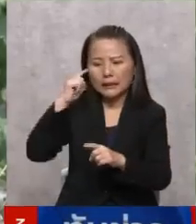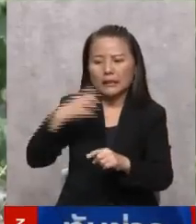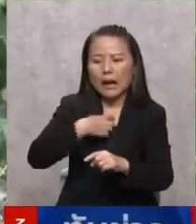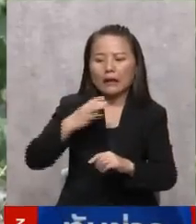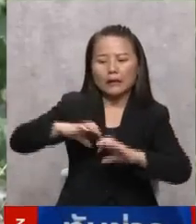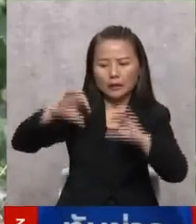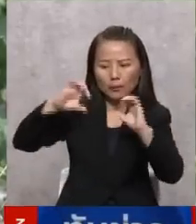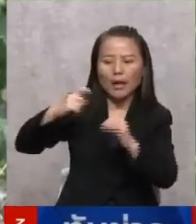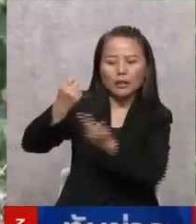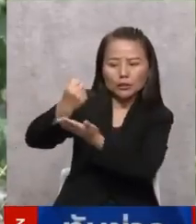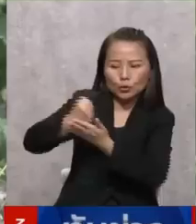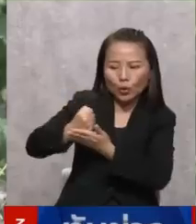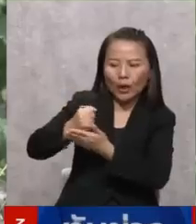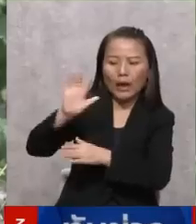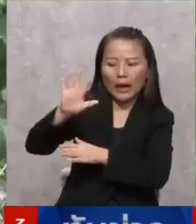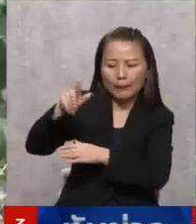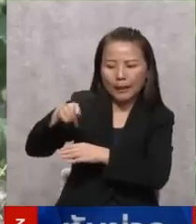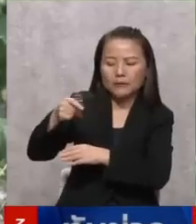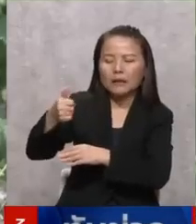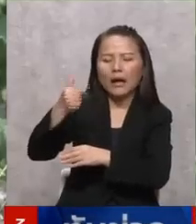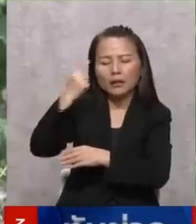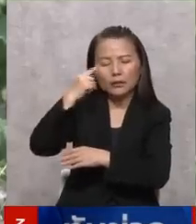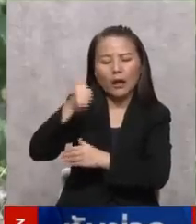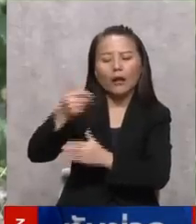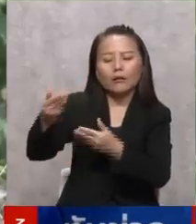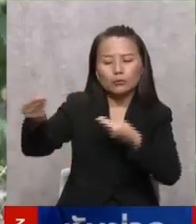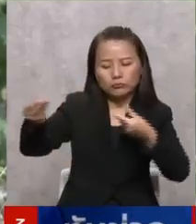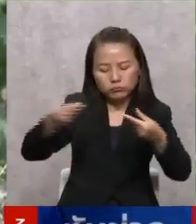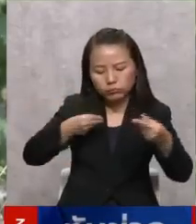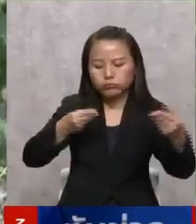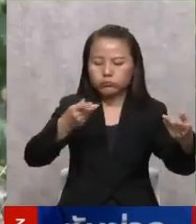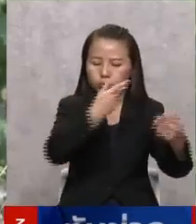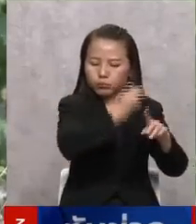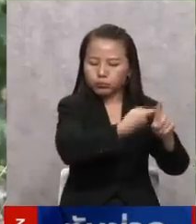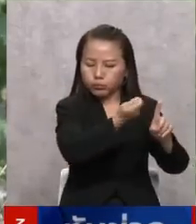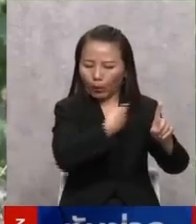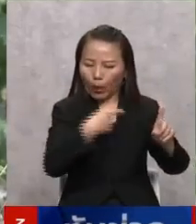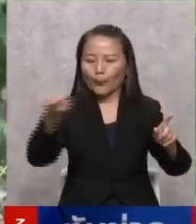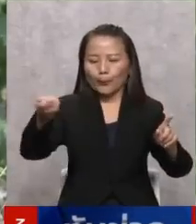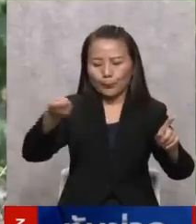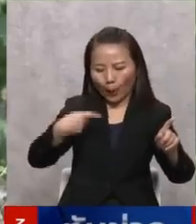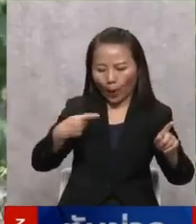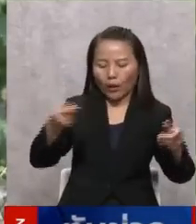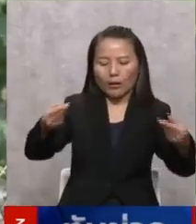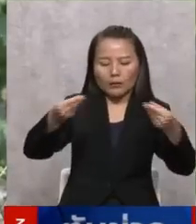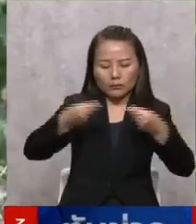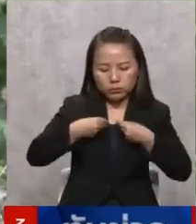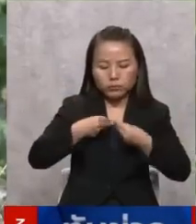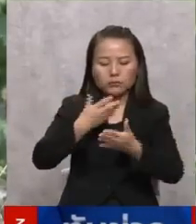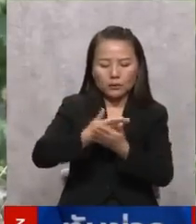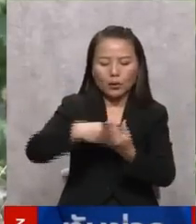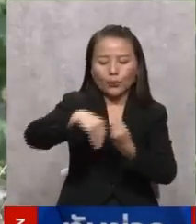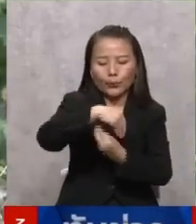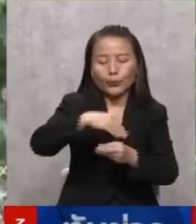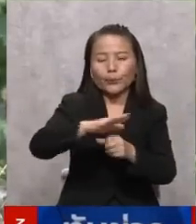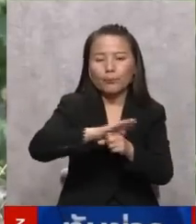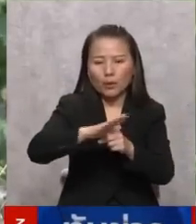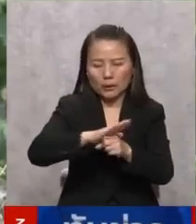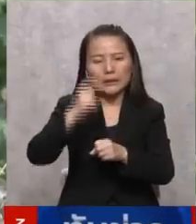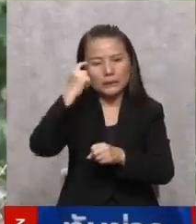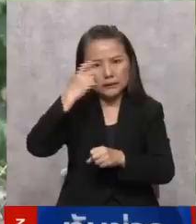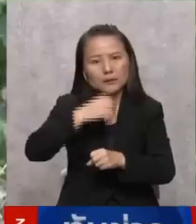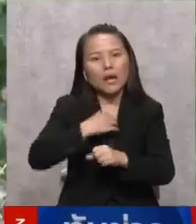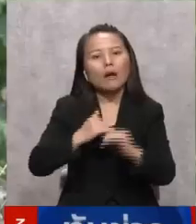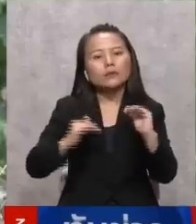5,000 อย่างเงี้ยคงดีพอใช้อ่ะก็อยากจะให้เขาให้ได้ทั้งหมดอ่ะเนาะให้